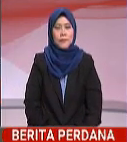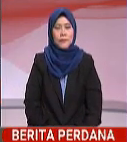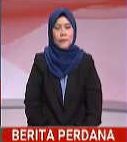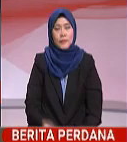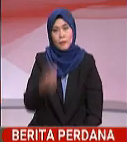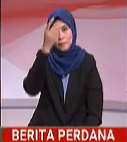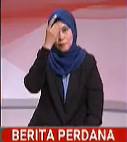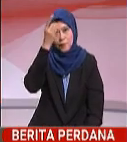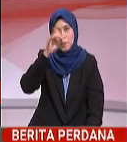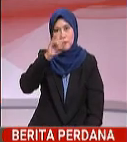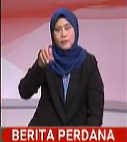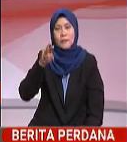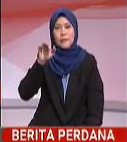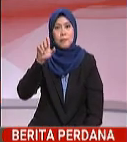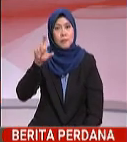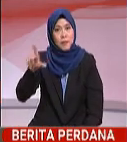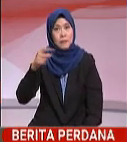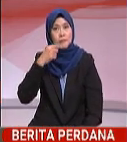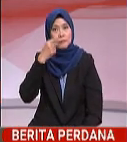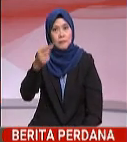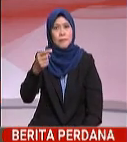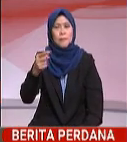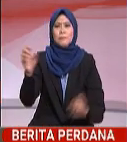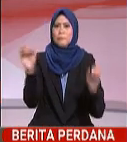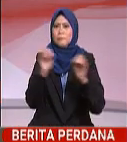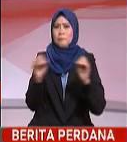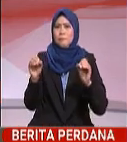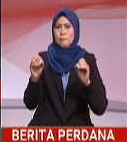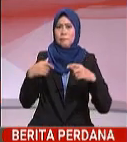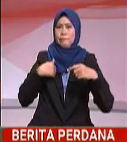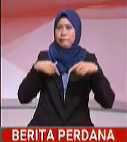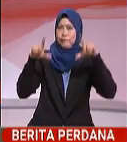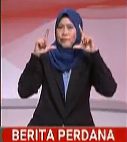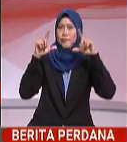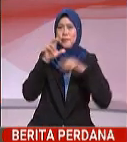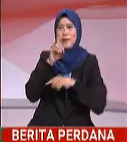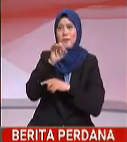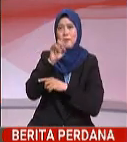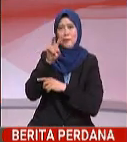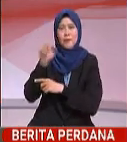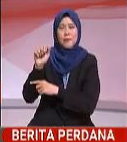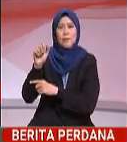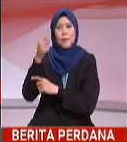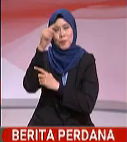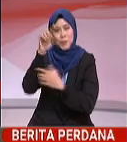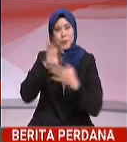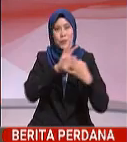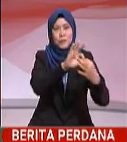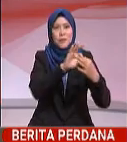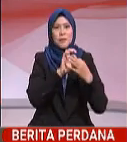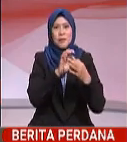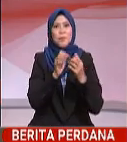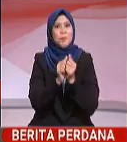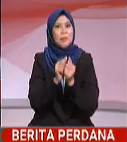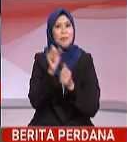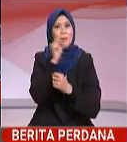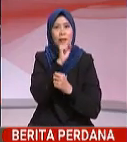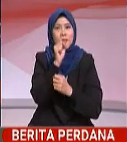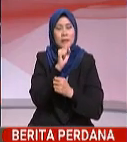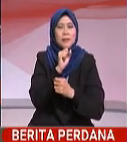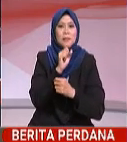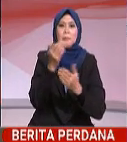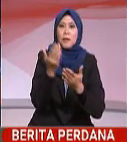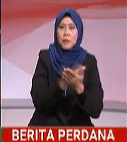Jelas Datuk Jamal Abdillah pula, tiada istilah diva atau otai buat dirinya untuk berkolaborasi dengan mana-mana artis sama